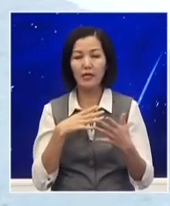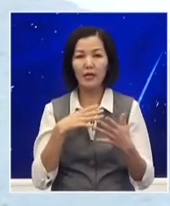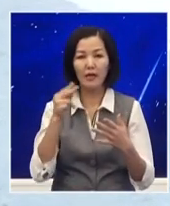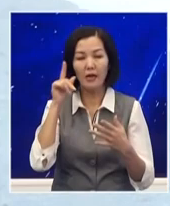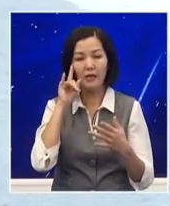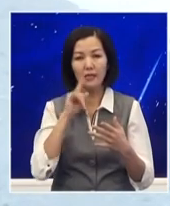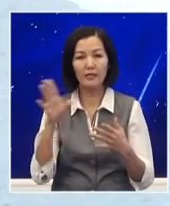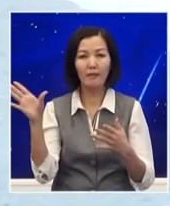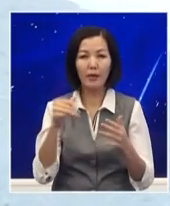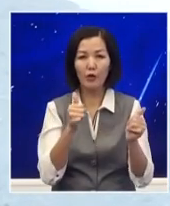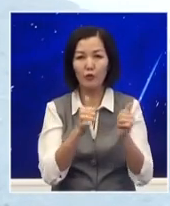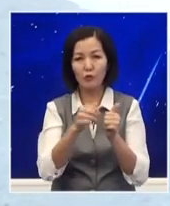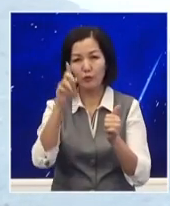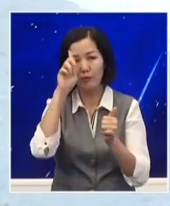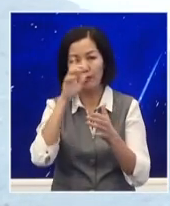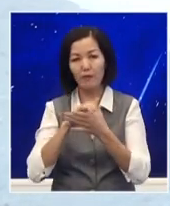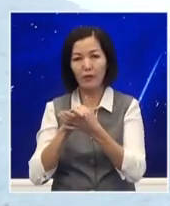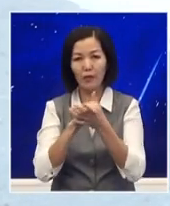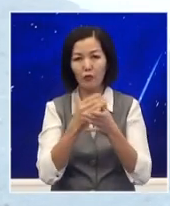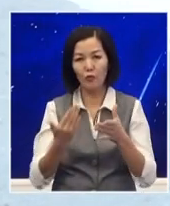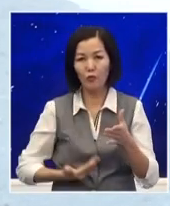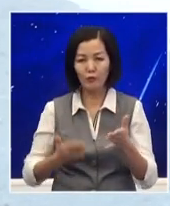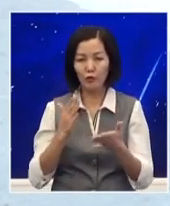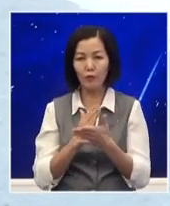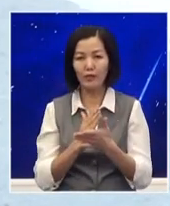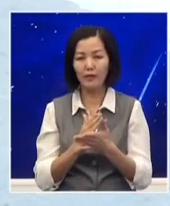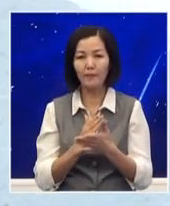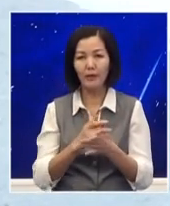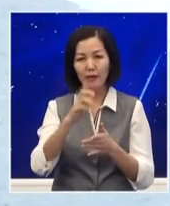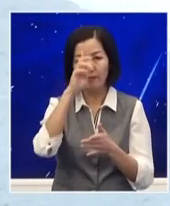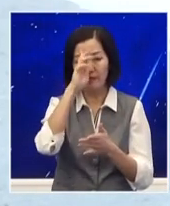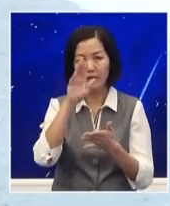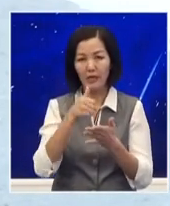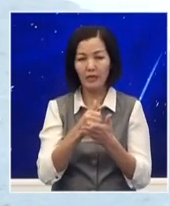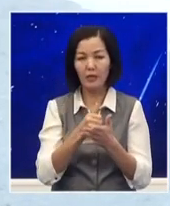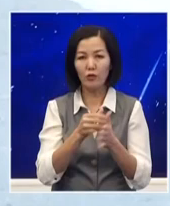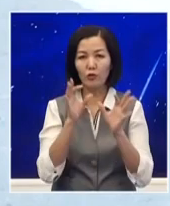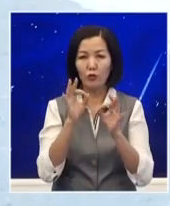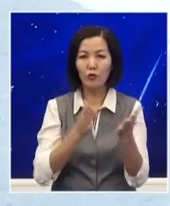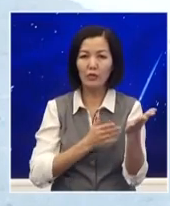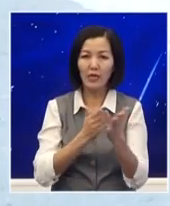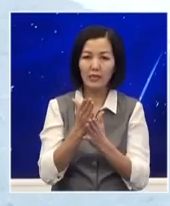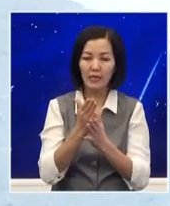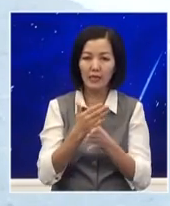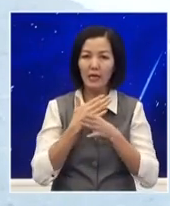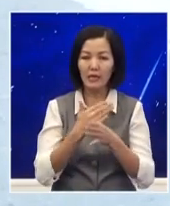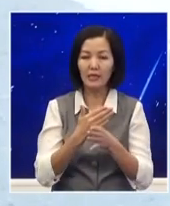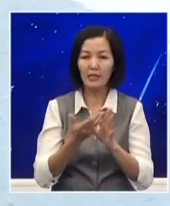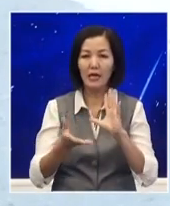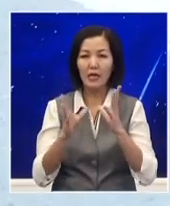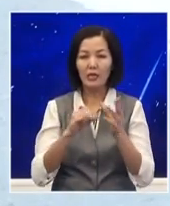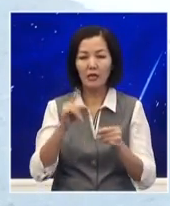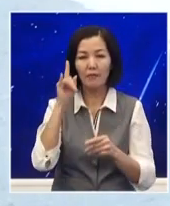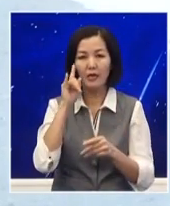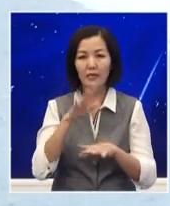қатынаста барлық елдермен өмір сүріп отырмыз. Сосын бәрі біздің мемлекет басшылығының салиқалы саясатының арқасында, жалпы біздің